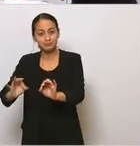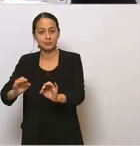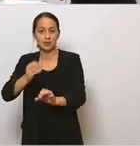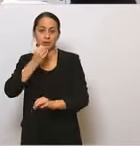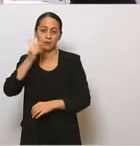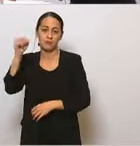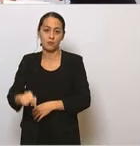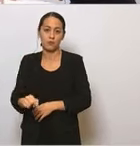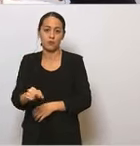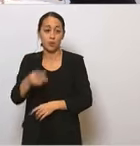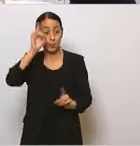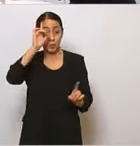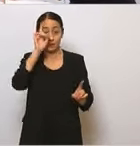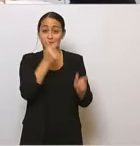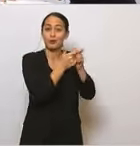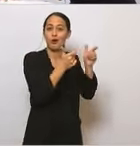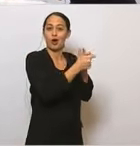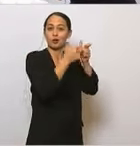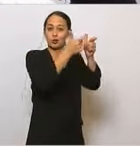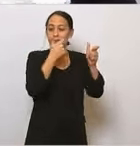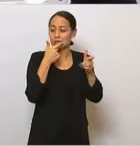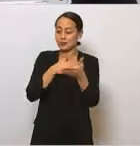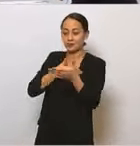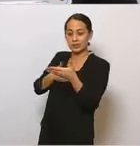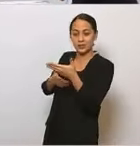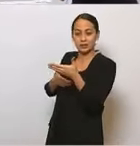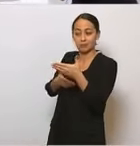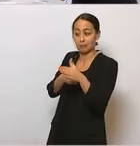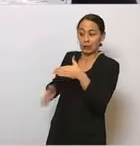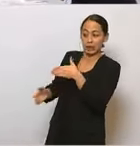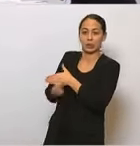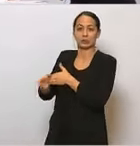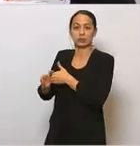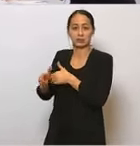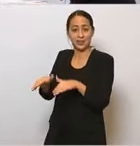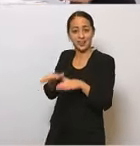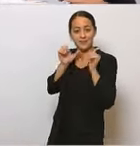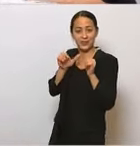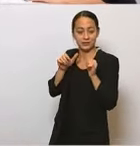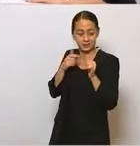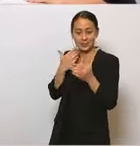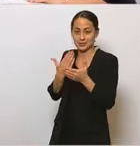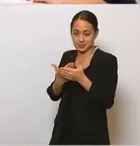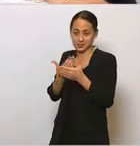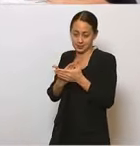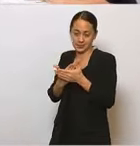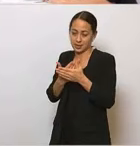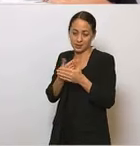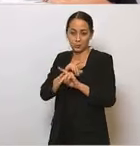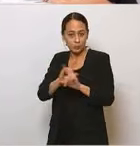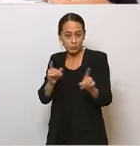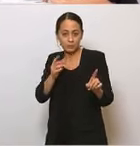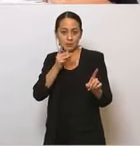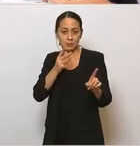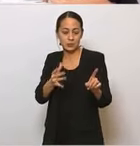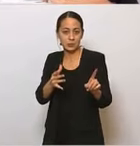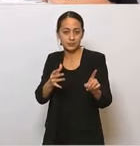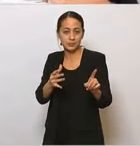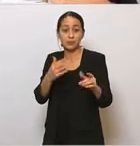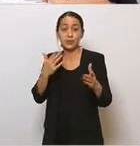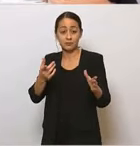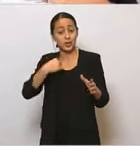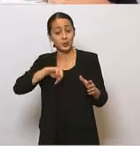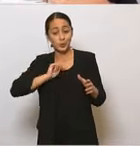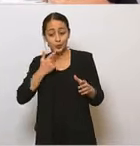un évitement de ces règles. Et c'est quelque chose qu'il faudra garder à l'esprit lors des discussions à venir. Nous serons heureux de continuer à travailler avec